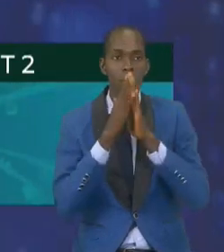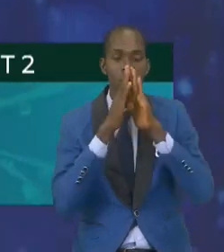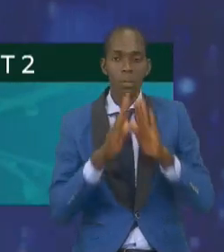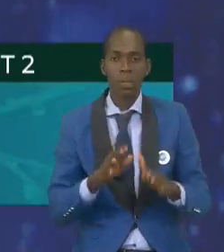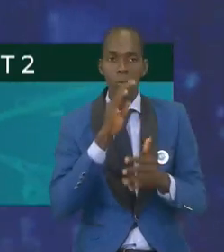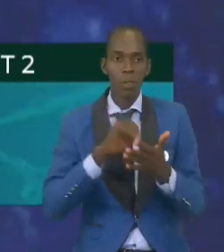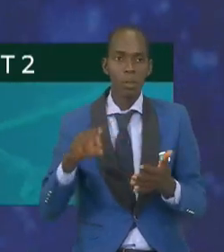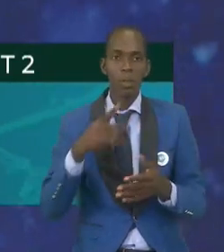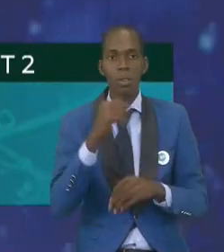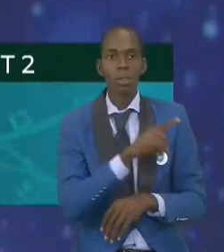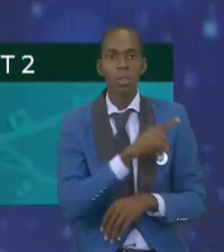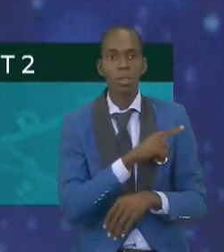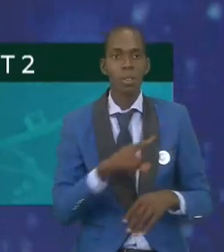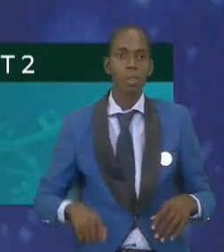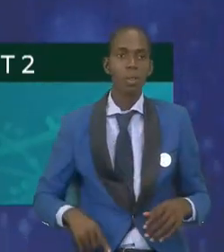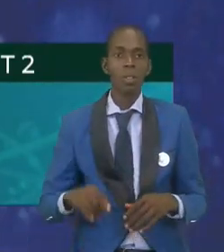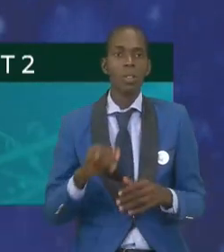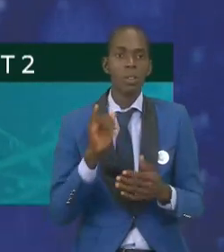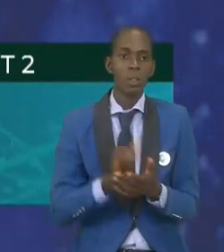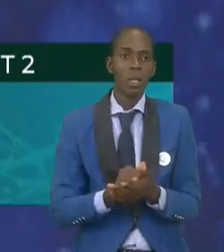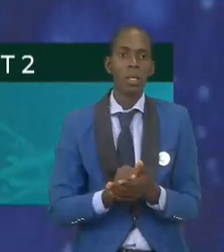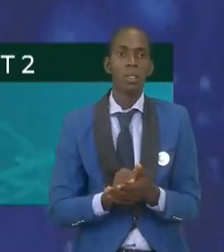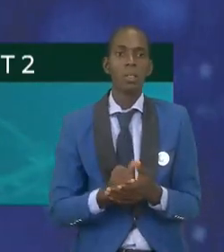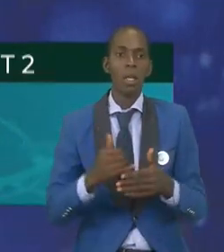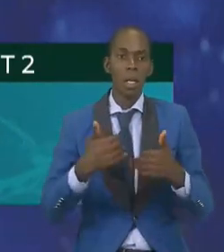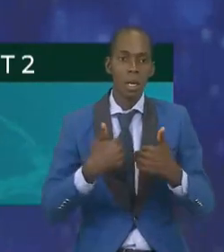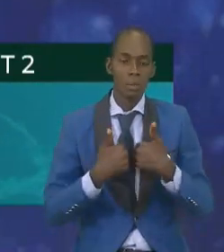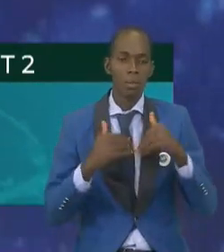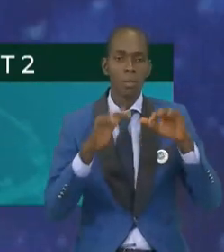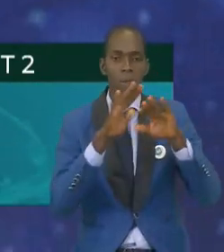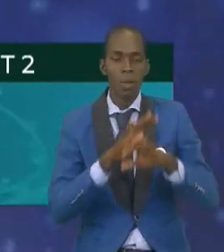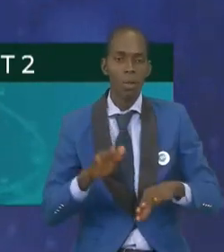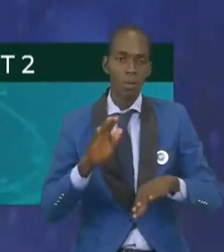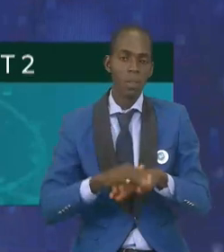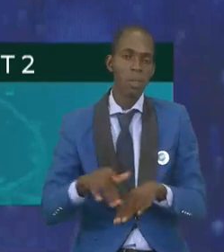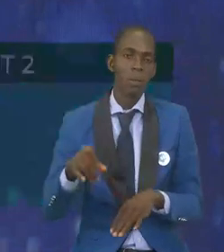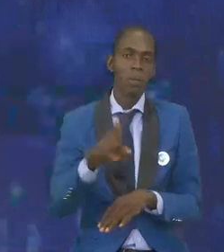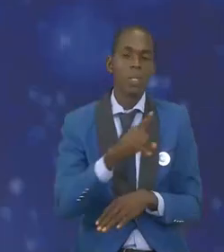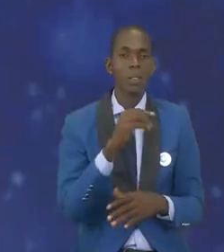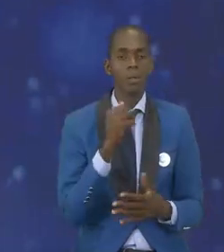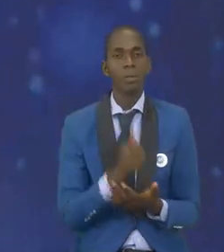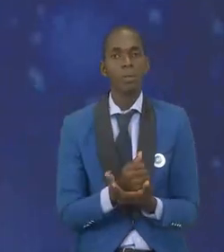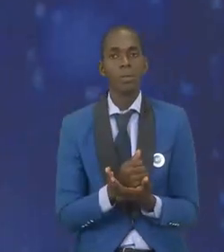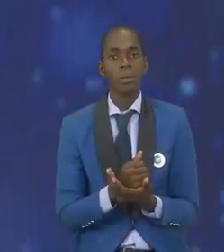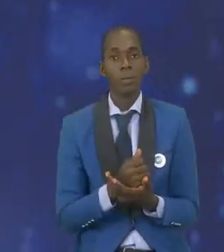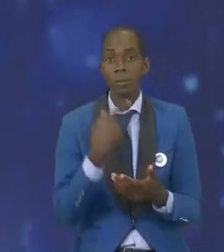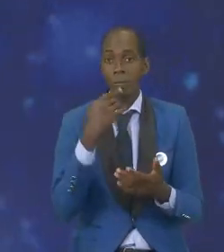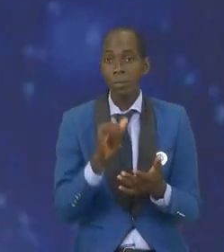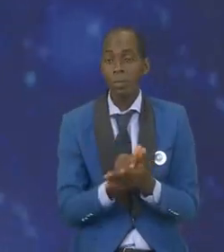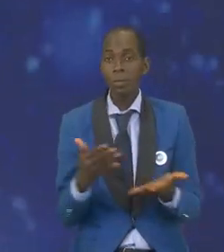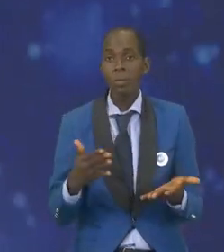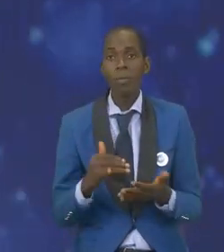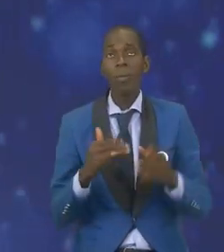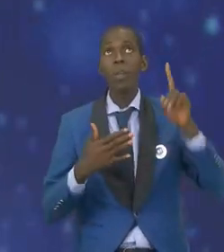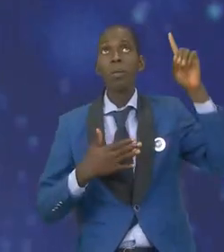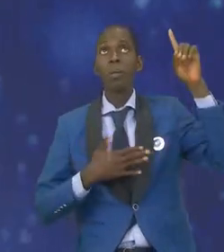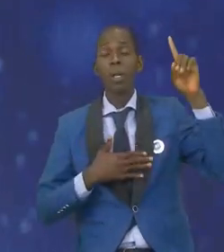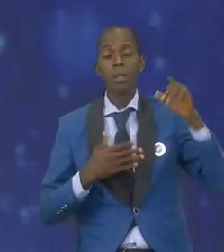et mon alliance de paix ne change le point dit l'Éternel qui a compassion de